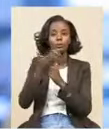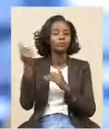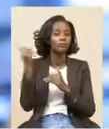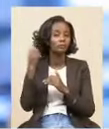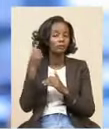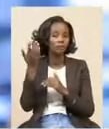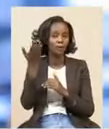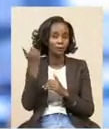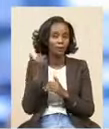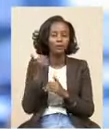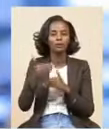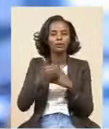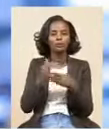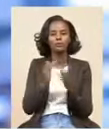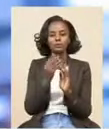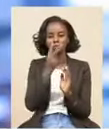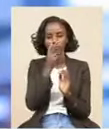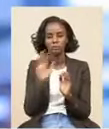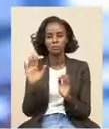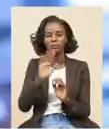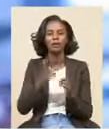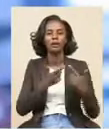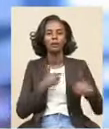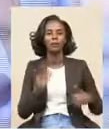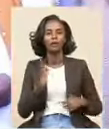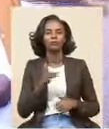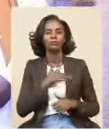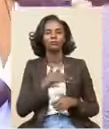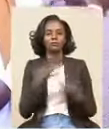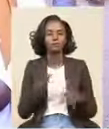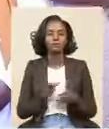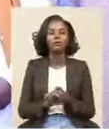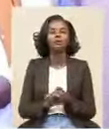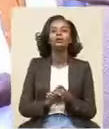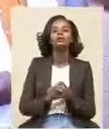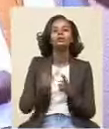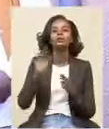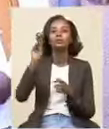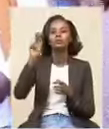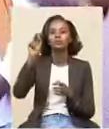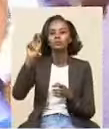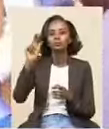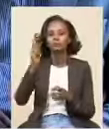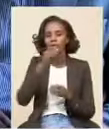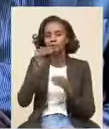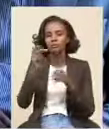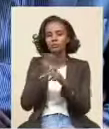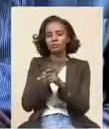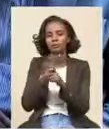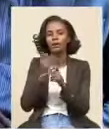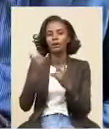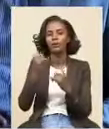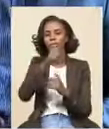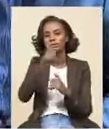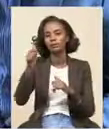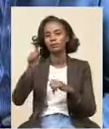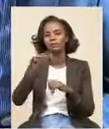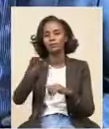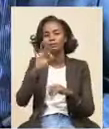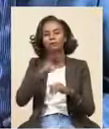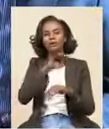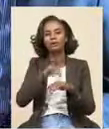የነበረውን በቅርብ ሆነ በማየታቸው በጣም ልባቸው ተነክቷል። መቄዶንያ በጎ አድራጎት ድርጅት በአሁን ሰዓት አዲስ አበባ በሚገኘው